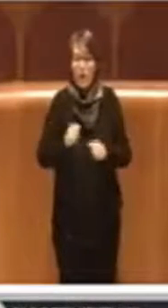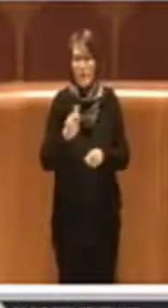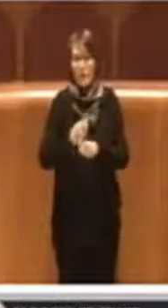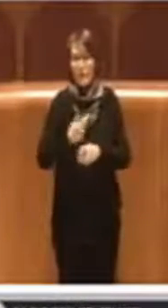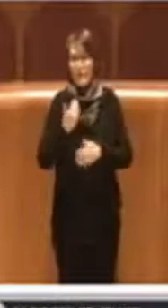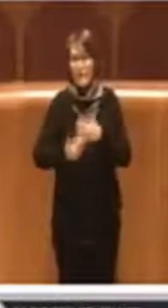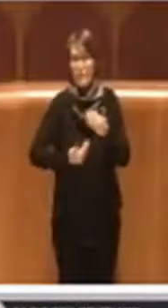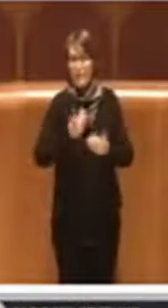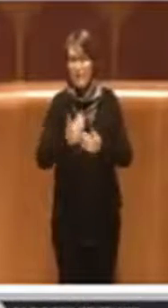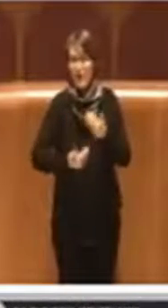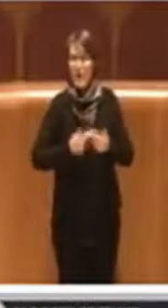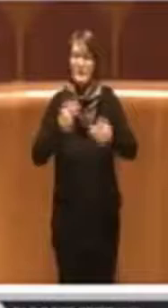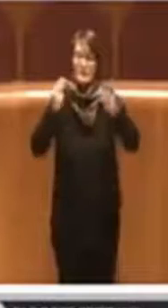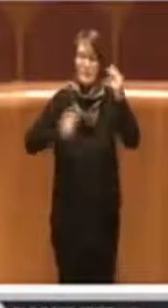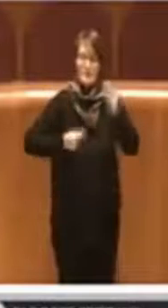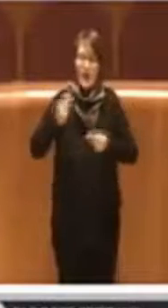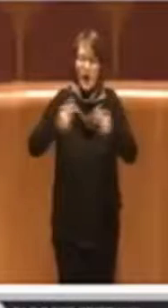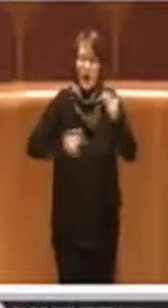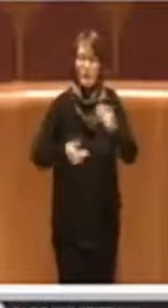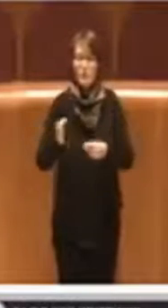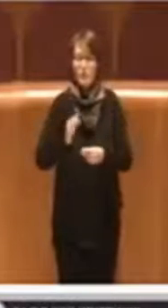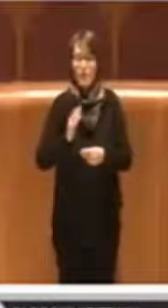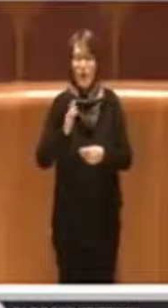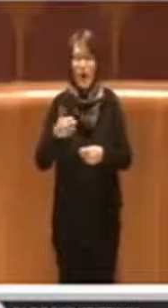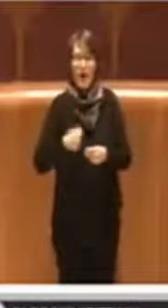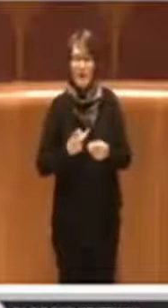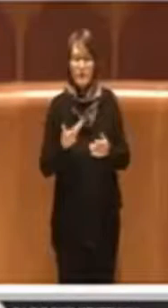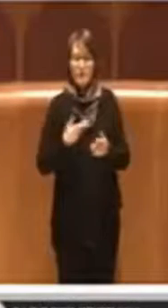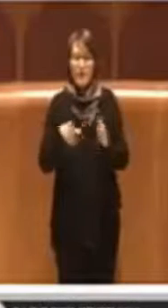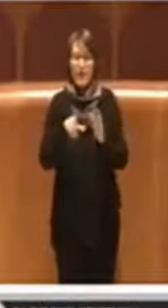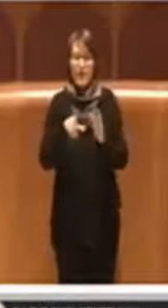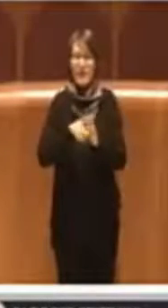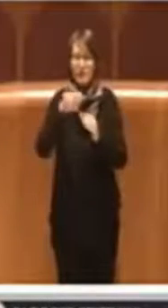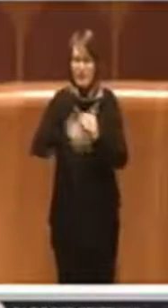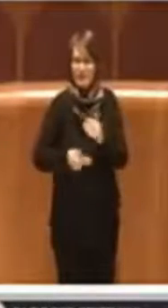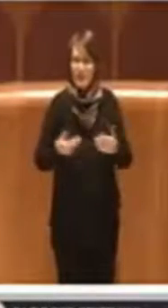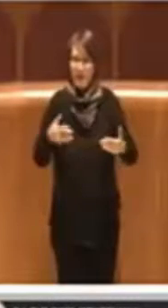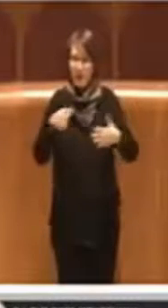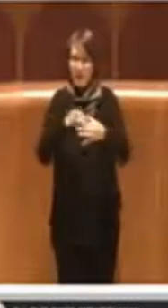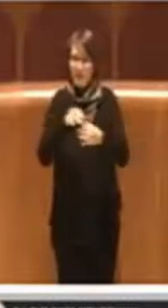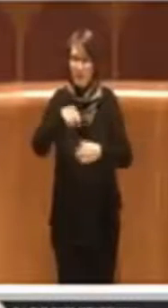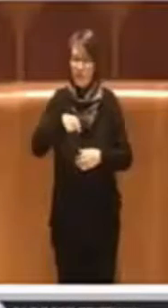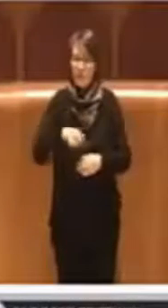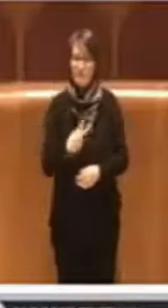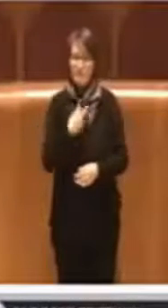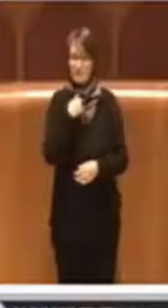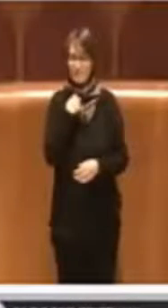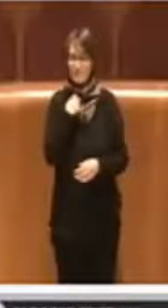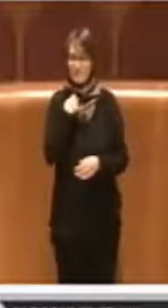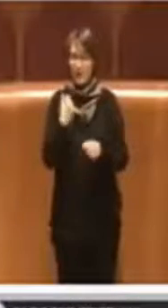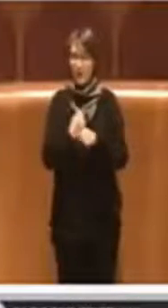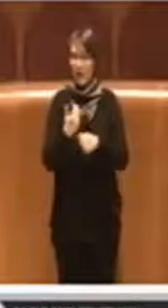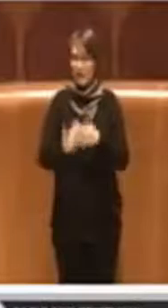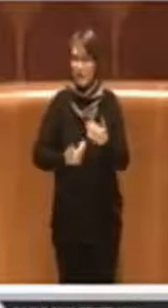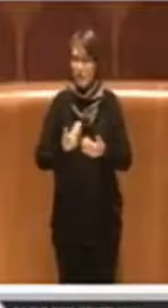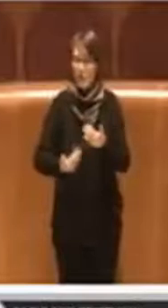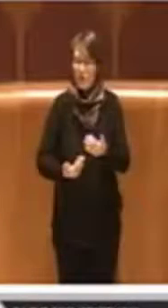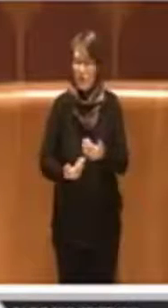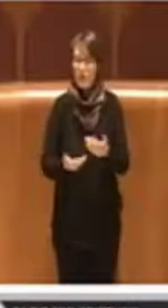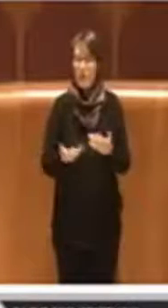con scadenze di legge che necessariamente ci chiamavano ad intervenire o comunque a lavorare.